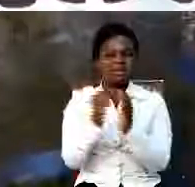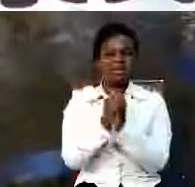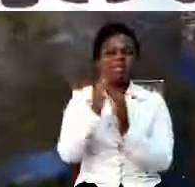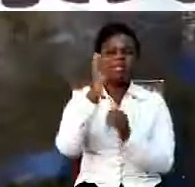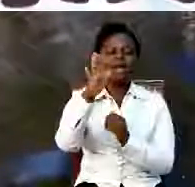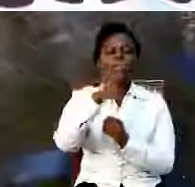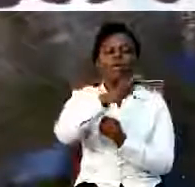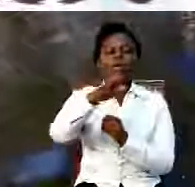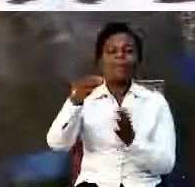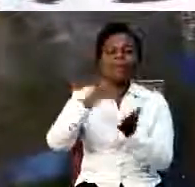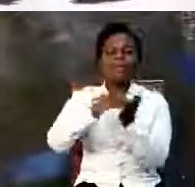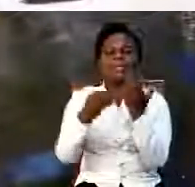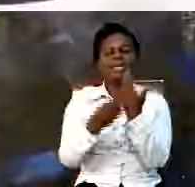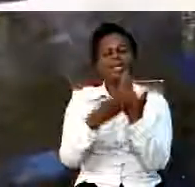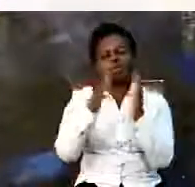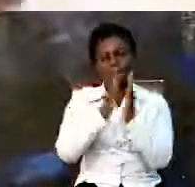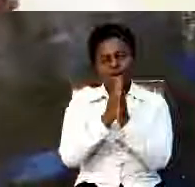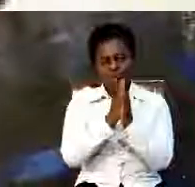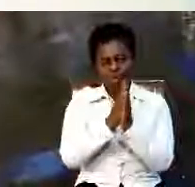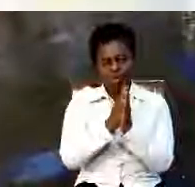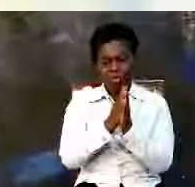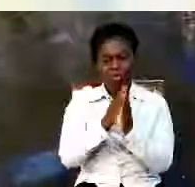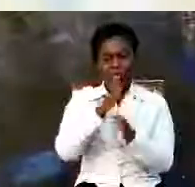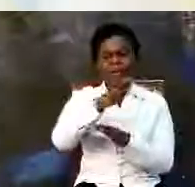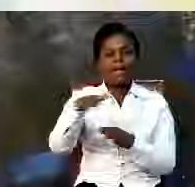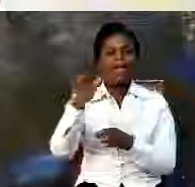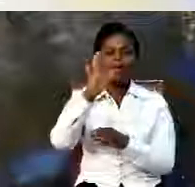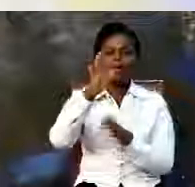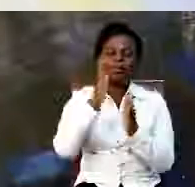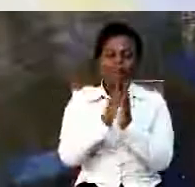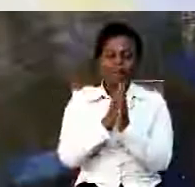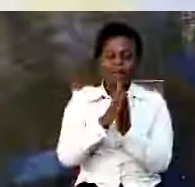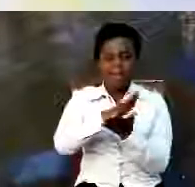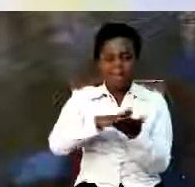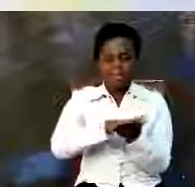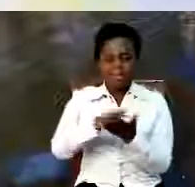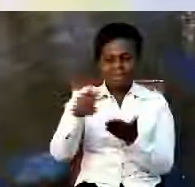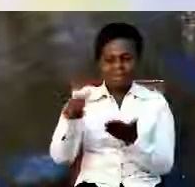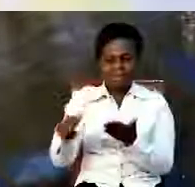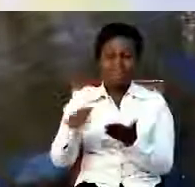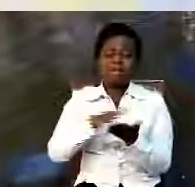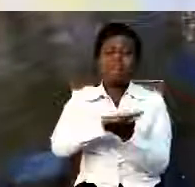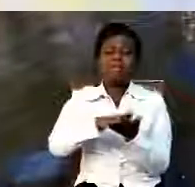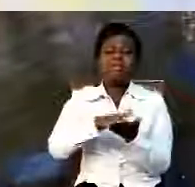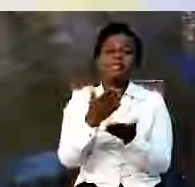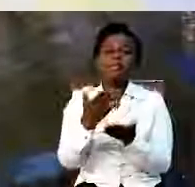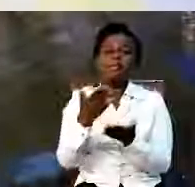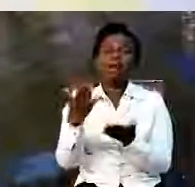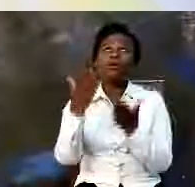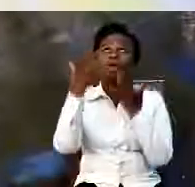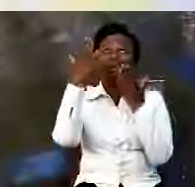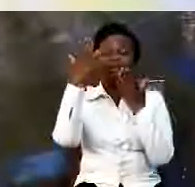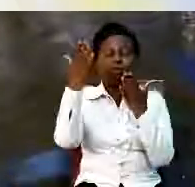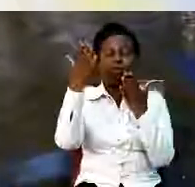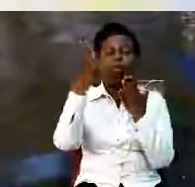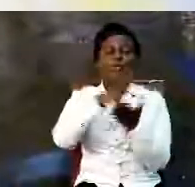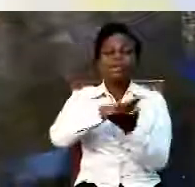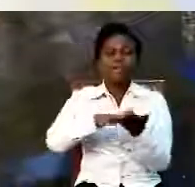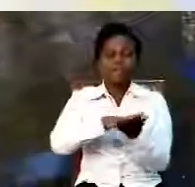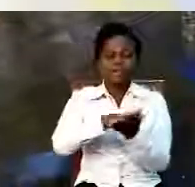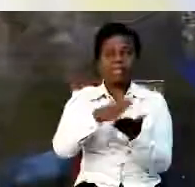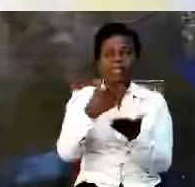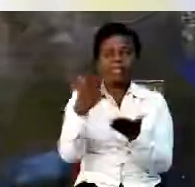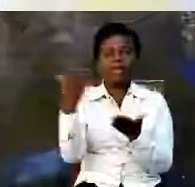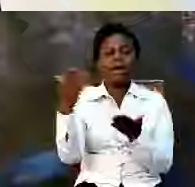ni mahali gani unakwenda kuabudu, mahali pako pa ibada, misingi hii ni misingi ambayo ni ya uungu, ni misingi